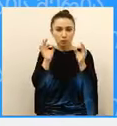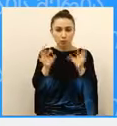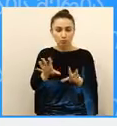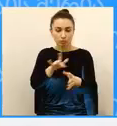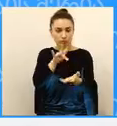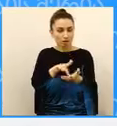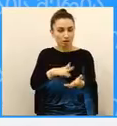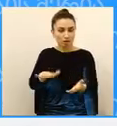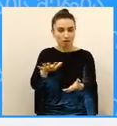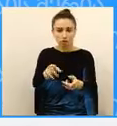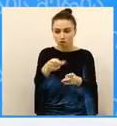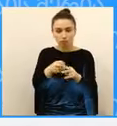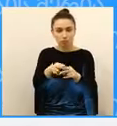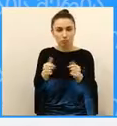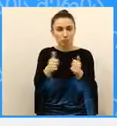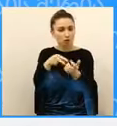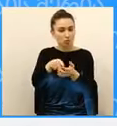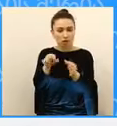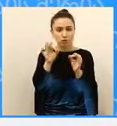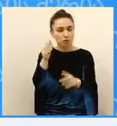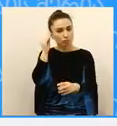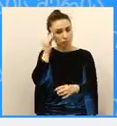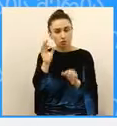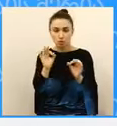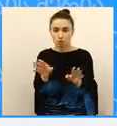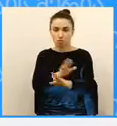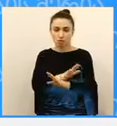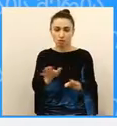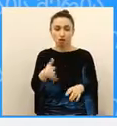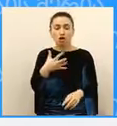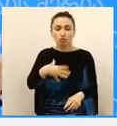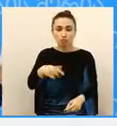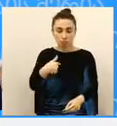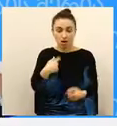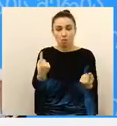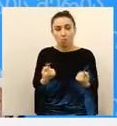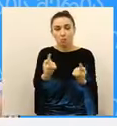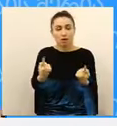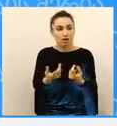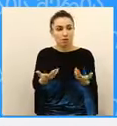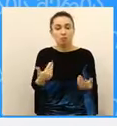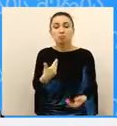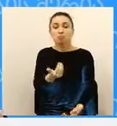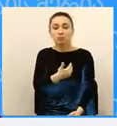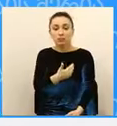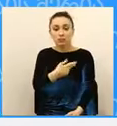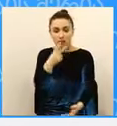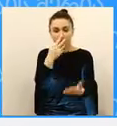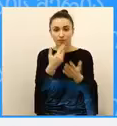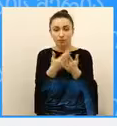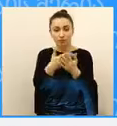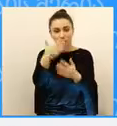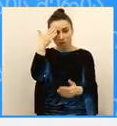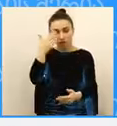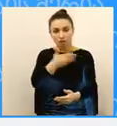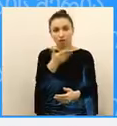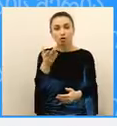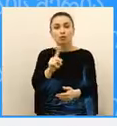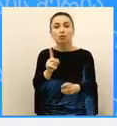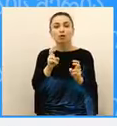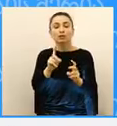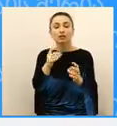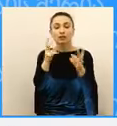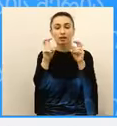იყოს დედაქალაქში. Არ არის სწორი ეს მიდგომა და დამოკიდებულება. Ჩვენ მე უბრალოდ მინდა ვაჩვენო საზოგადოებასთან, თუ